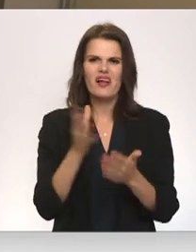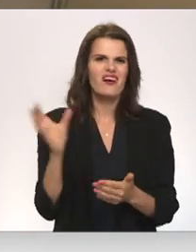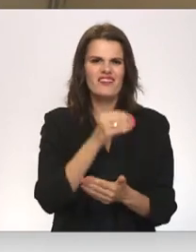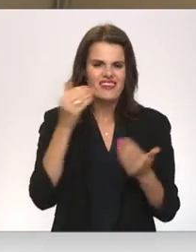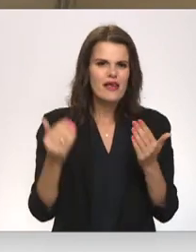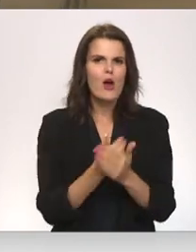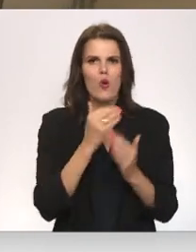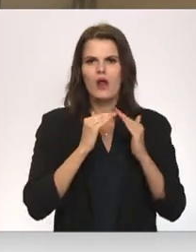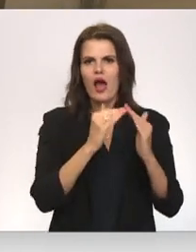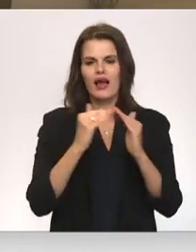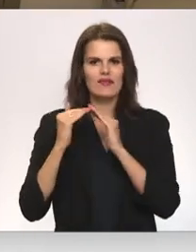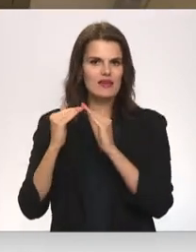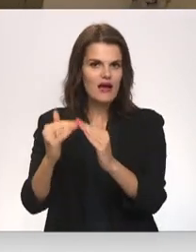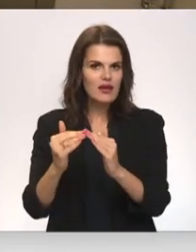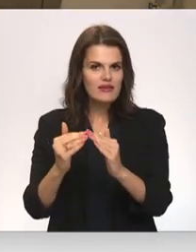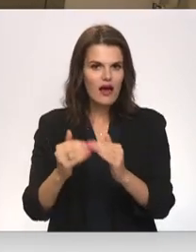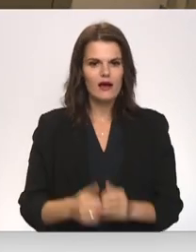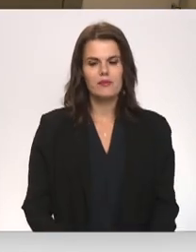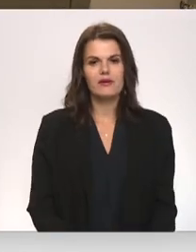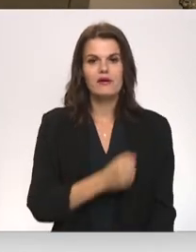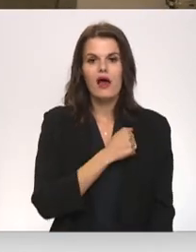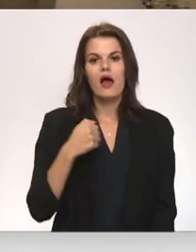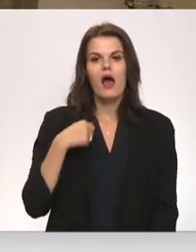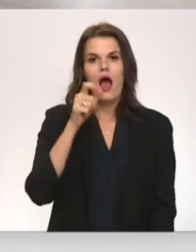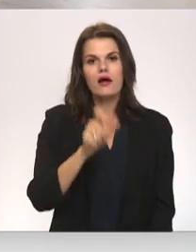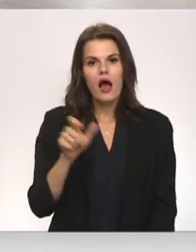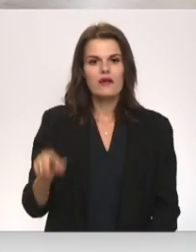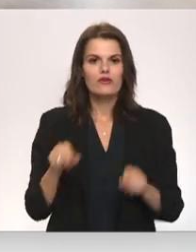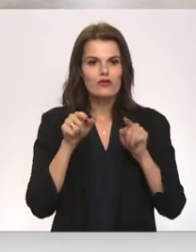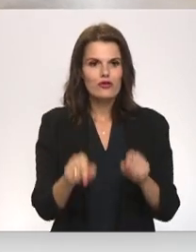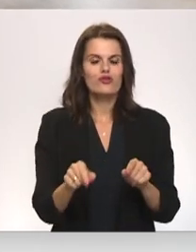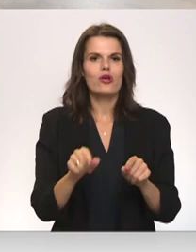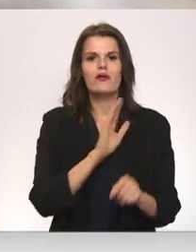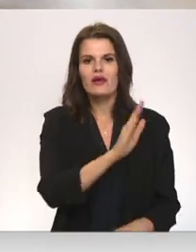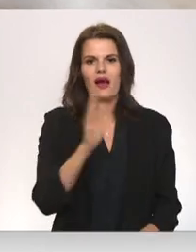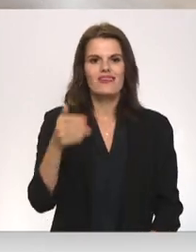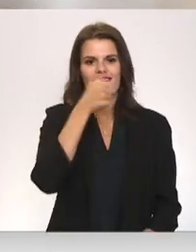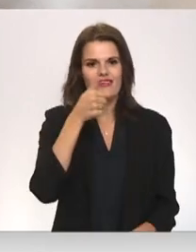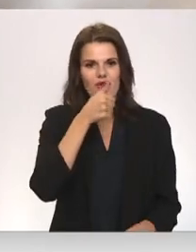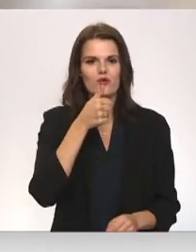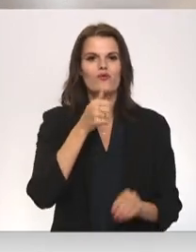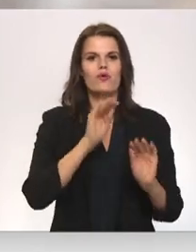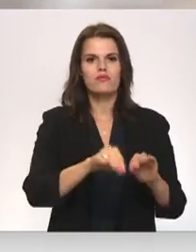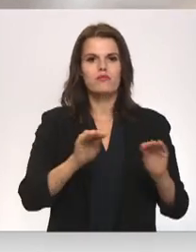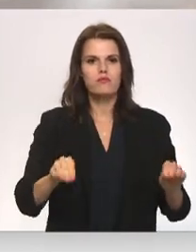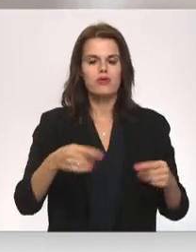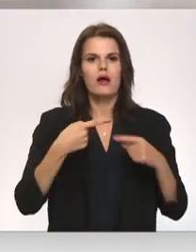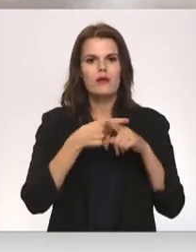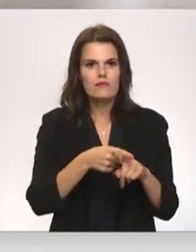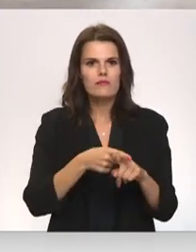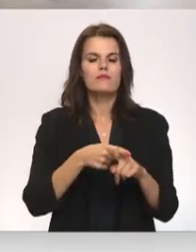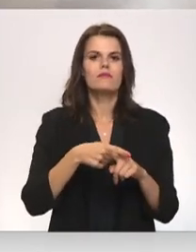jaunākās kazarmas. Karavīri šeit apkopas ekipējumu, kur viņi var katrs individuāli to darīt, jā,